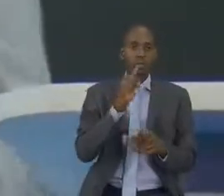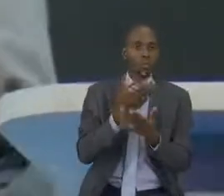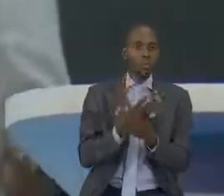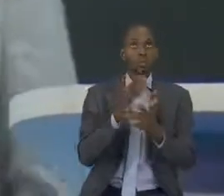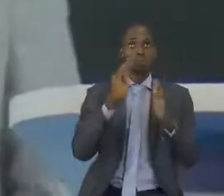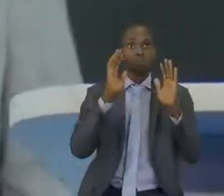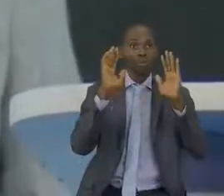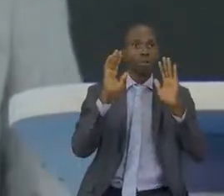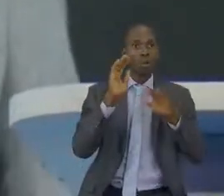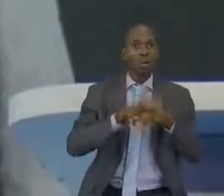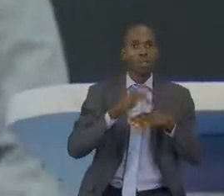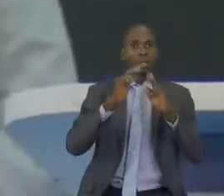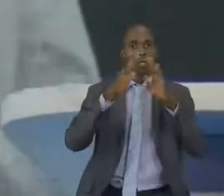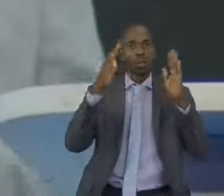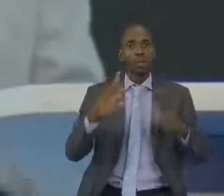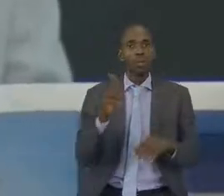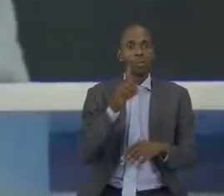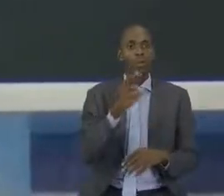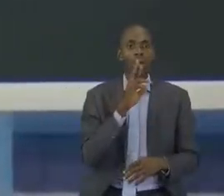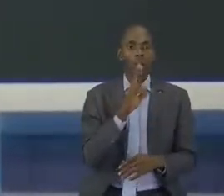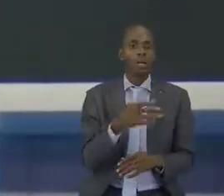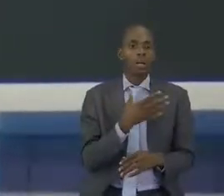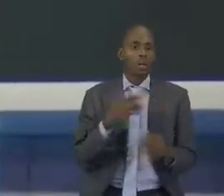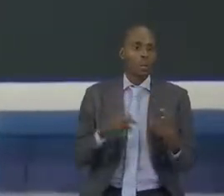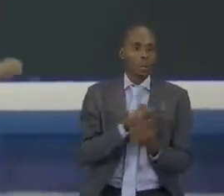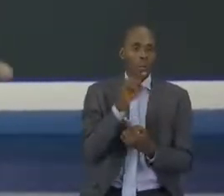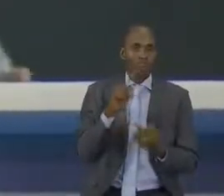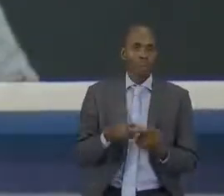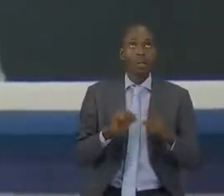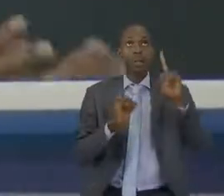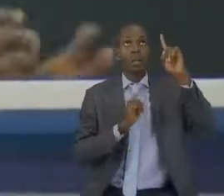serez. Je verrai le sang.